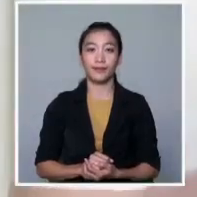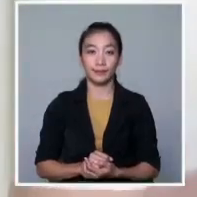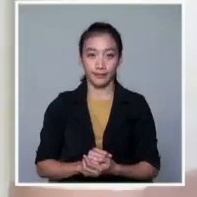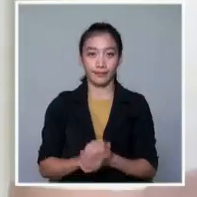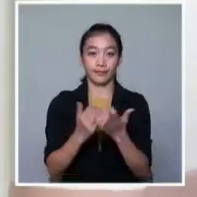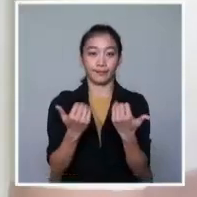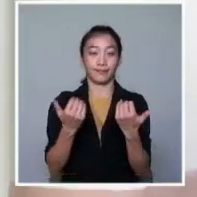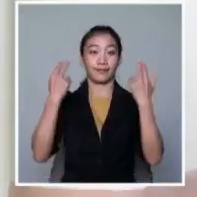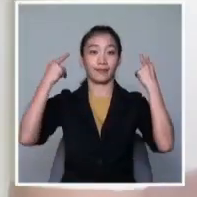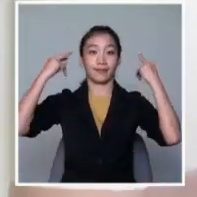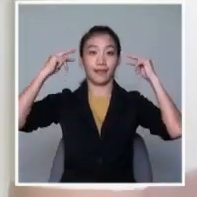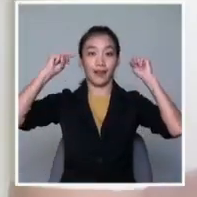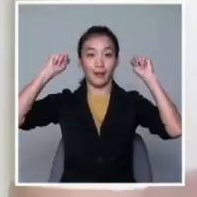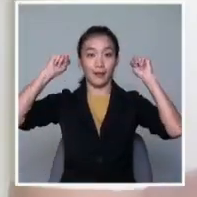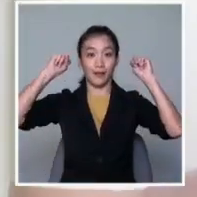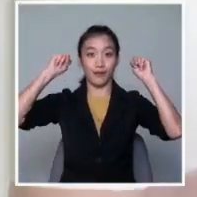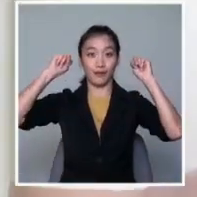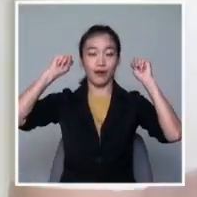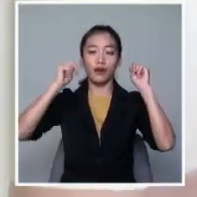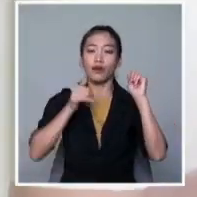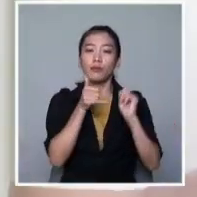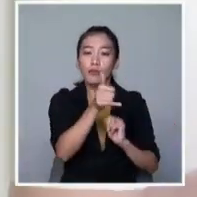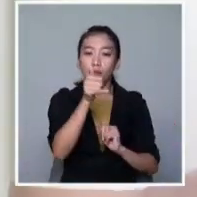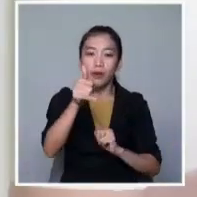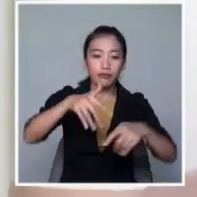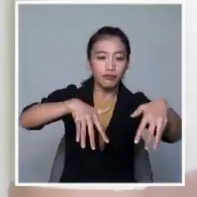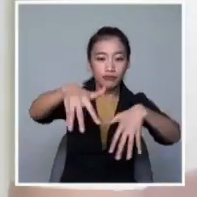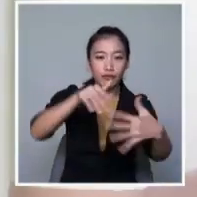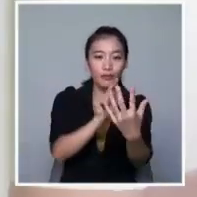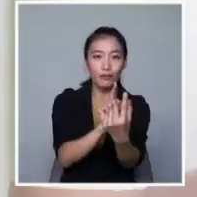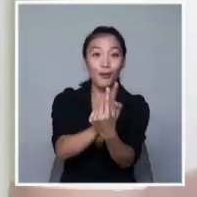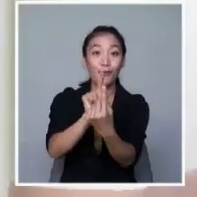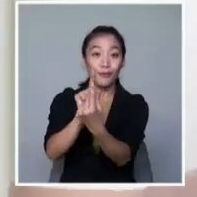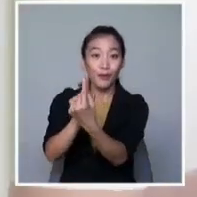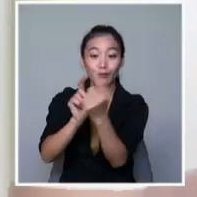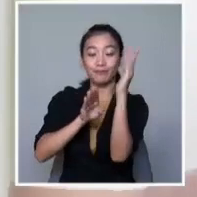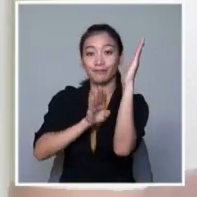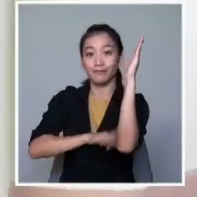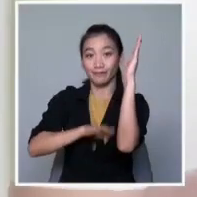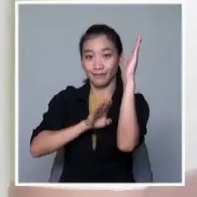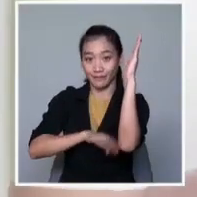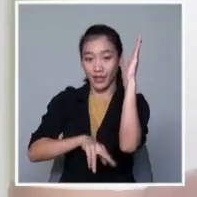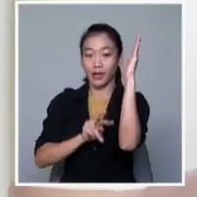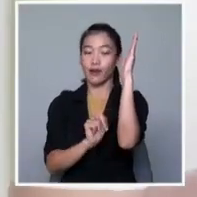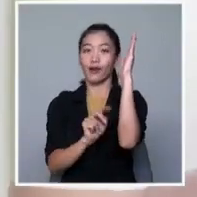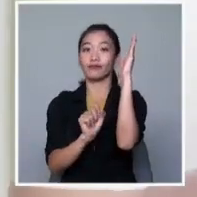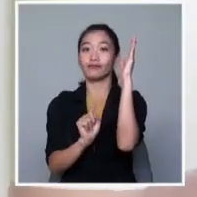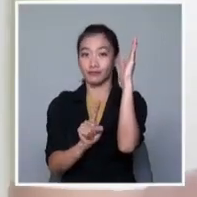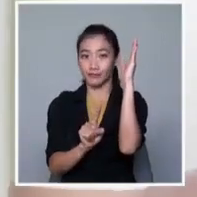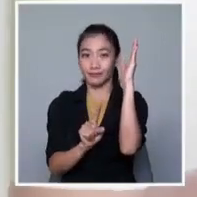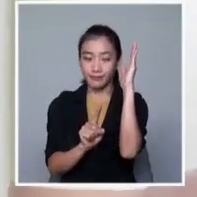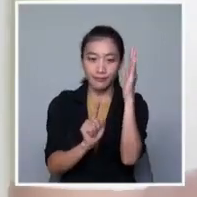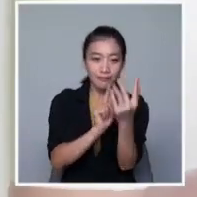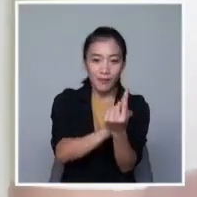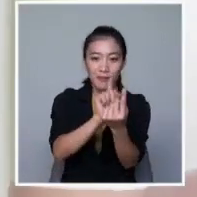ระหว่างที่นายกรัฐมนตรีเยี่ยมพบปะประชาชนและให้กำลังใจประชาชนในพื้นที่บ้านโนนทํามังจังหวัดนครศรีธรรมราชนะคะน